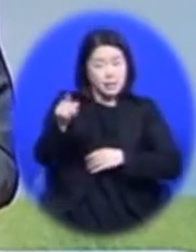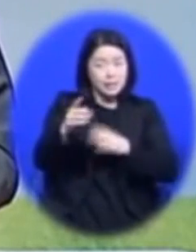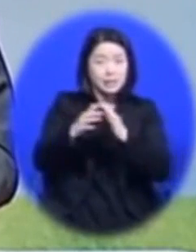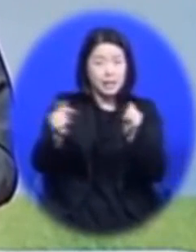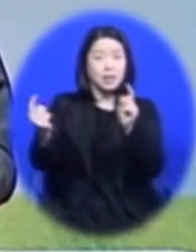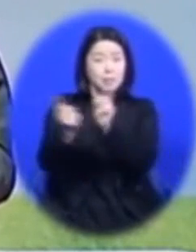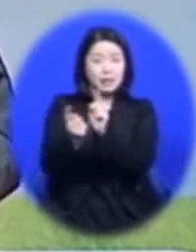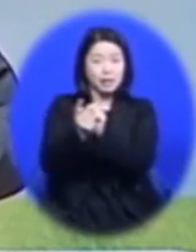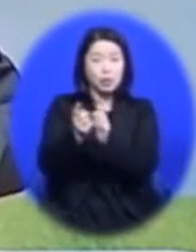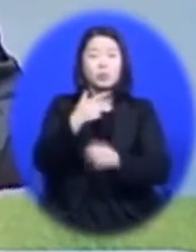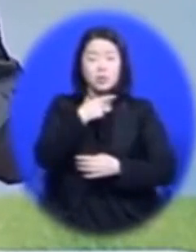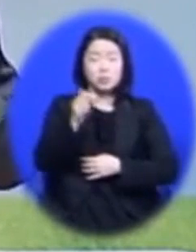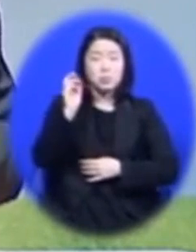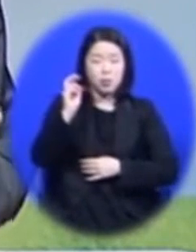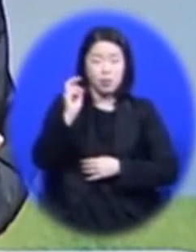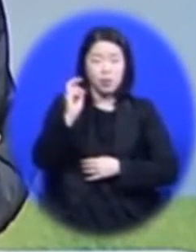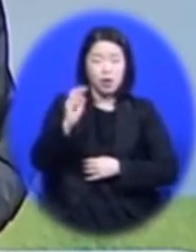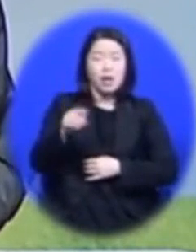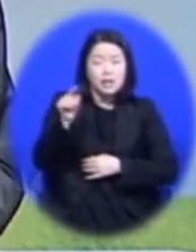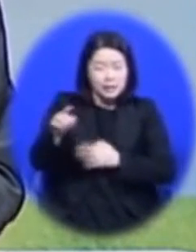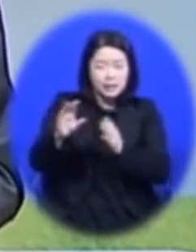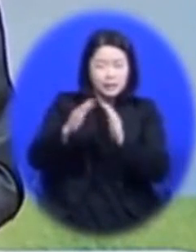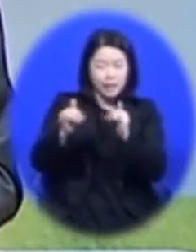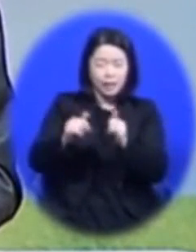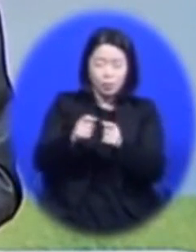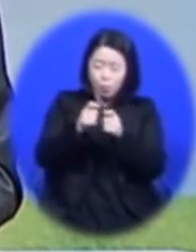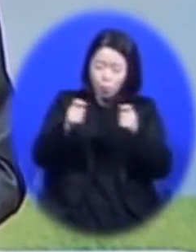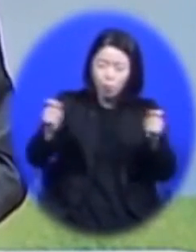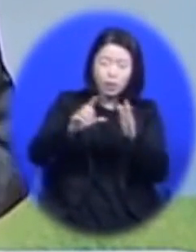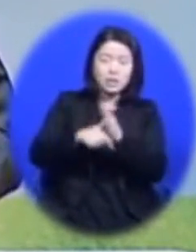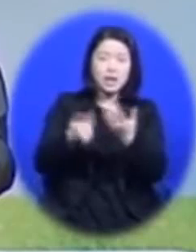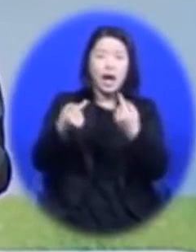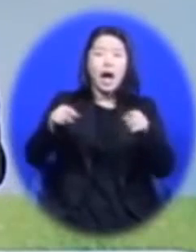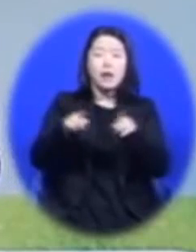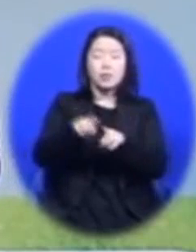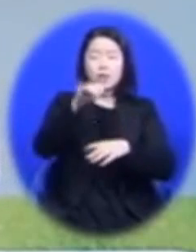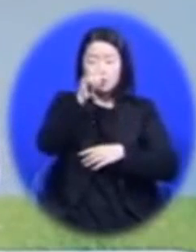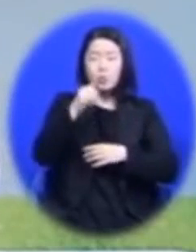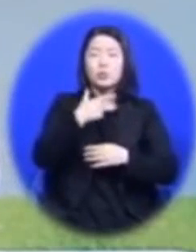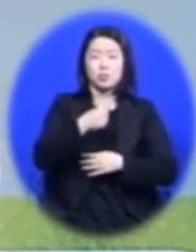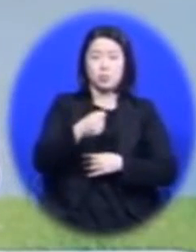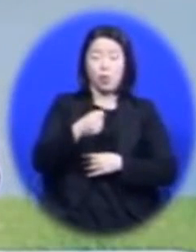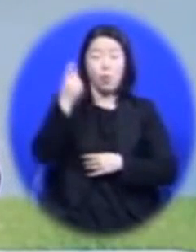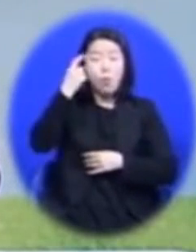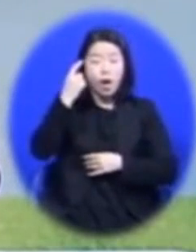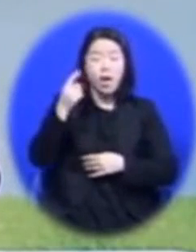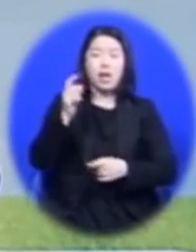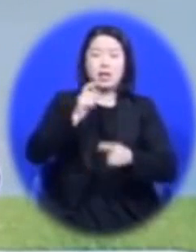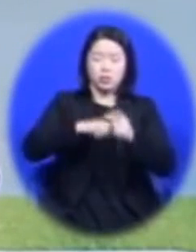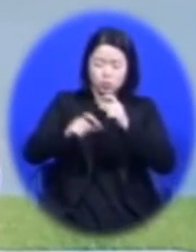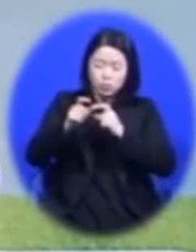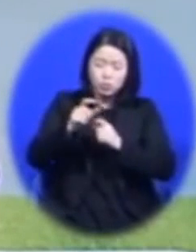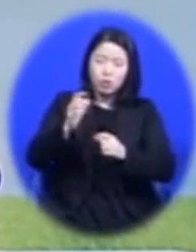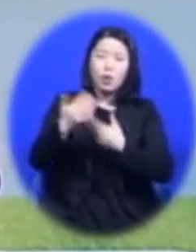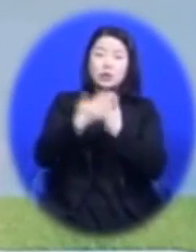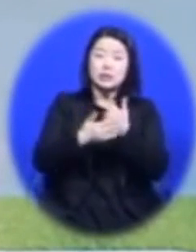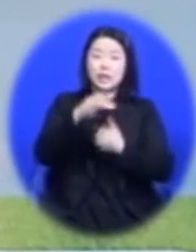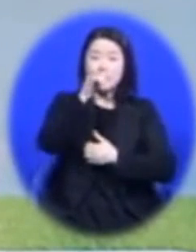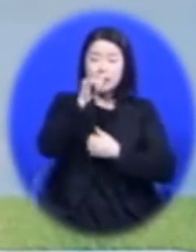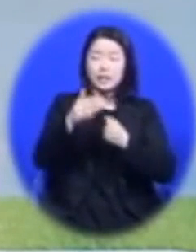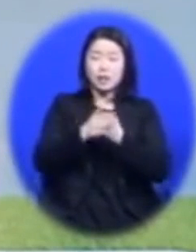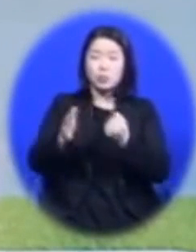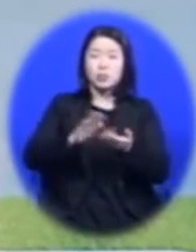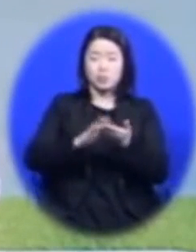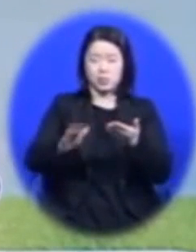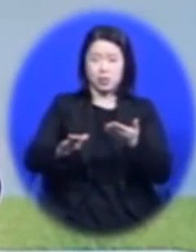할 거예요. 그 사람과 오랜 시간을 같이 있고 싶을 거예요. 왜? 그럴수록 더 은혜가 되니까. 그러니 여러분